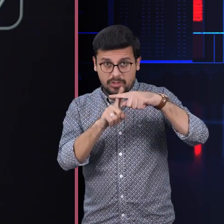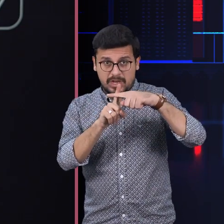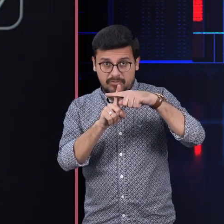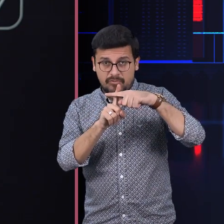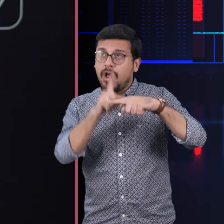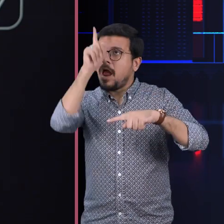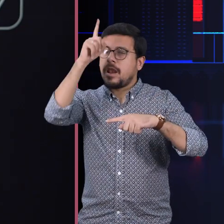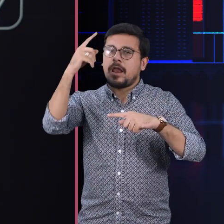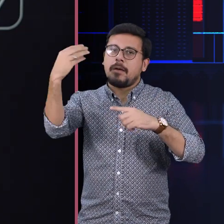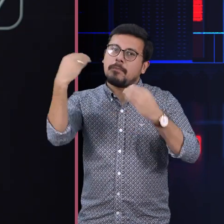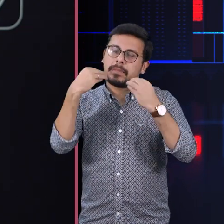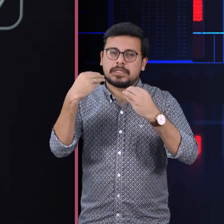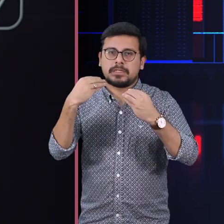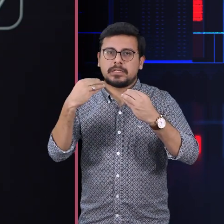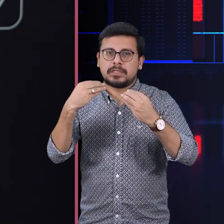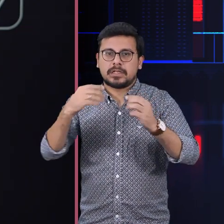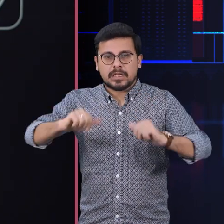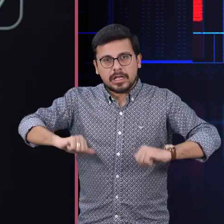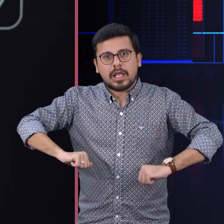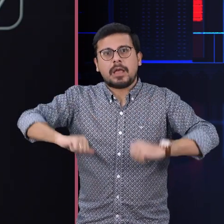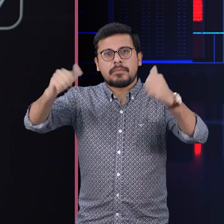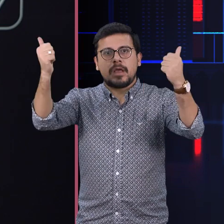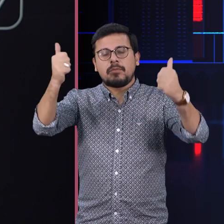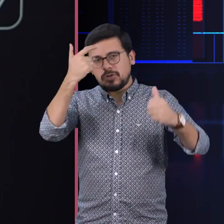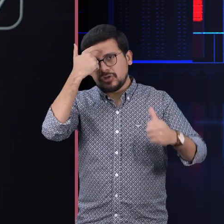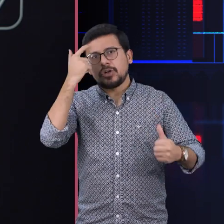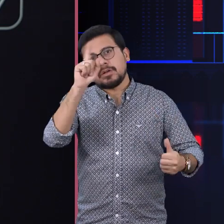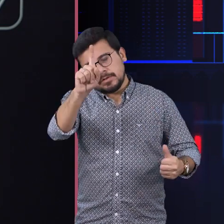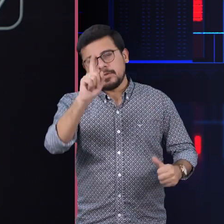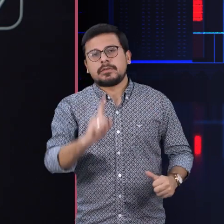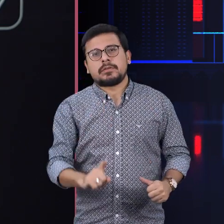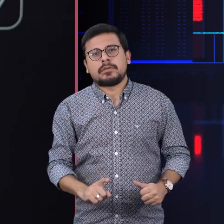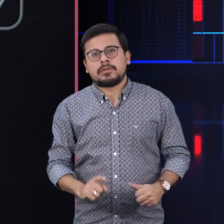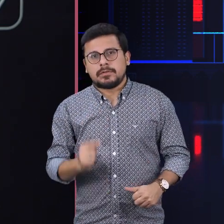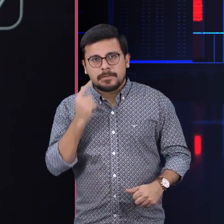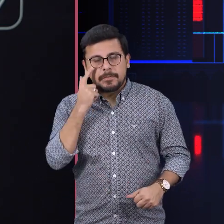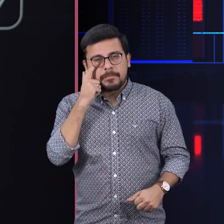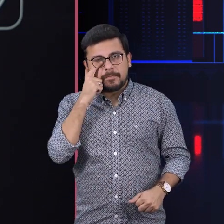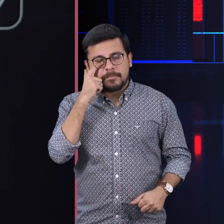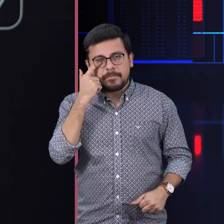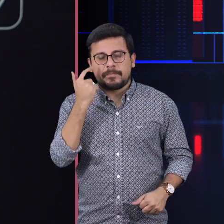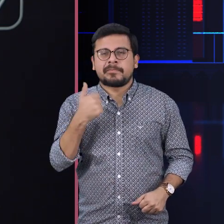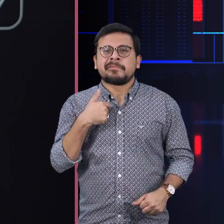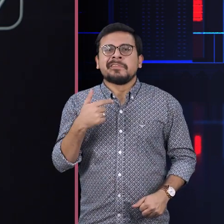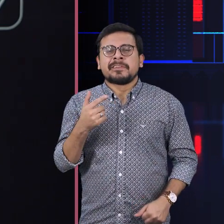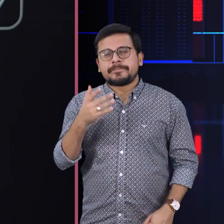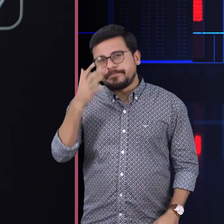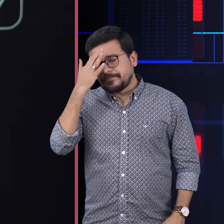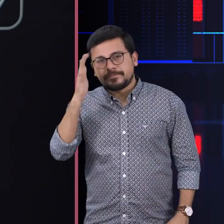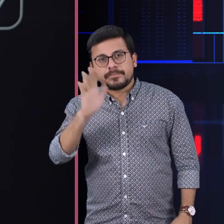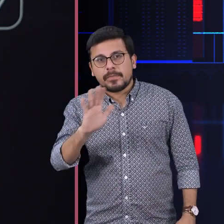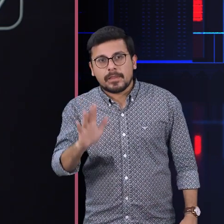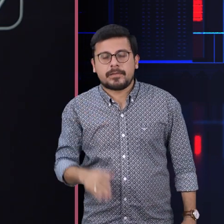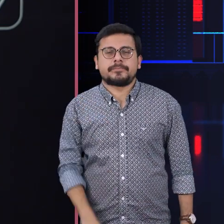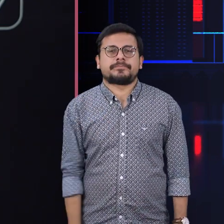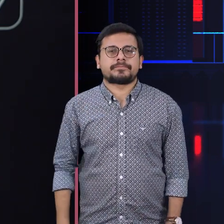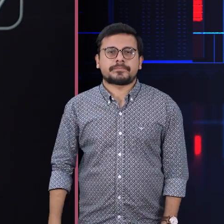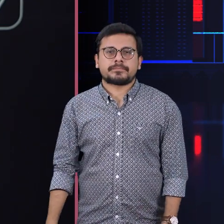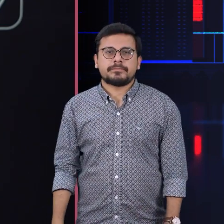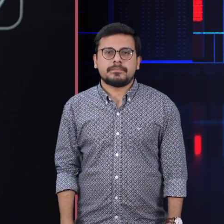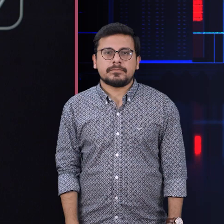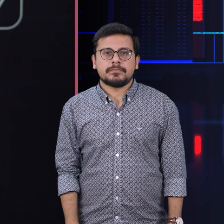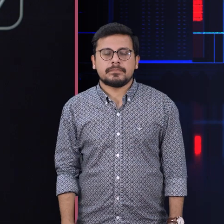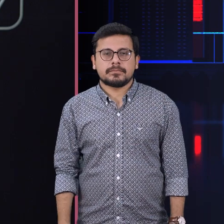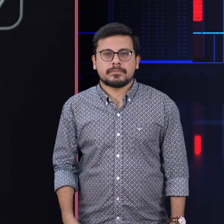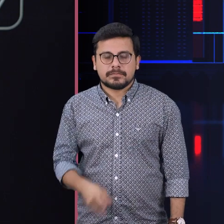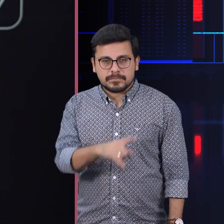بجے میں اپنی بچپن کی دوست کے ساتھ ہی رہتی ہوں, اور میں اور بچے جو تھے اس کے,